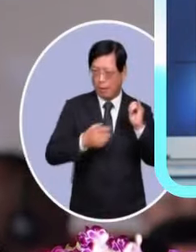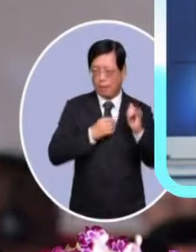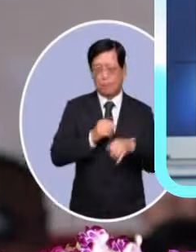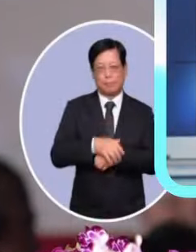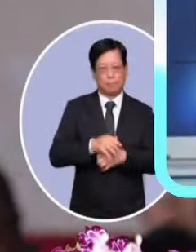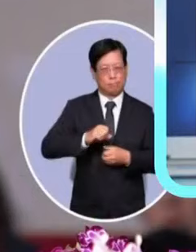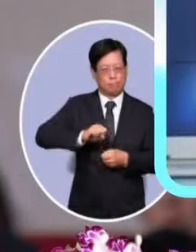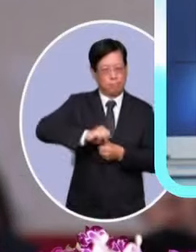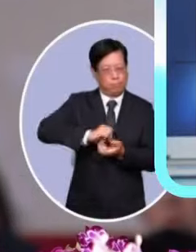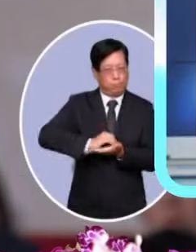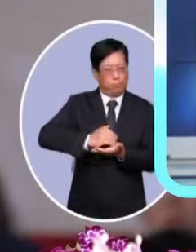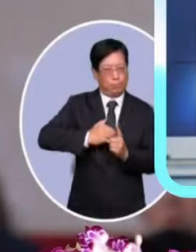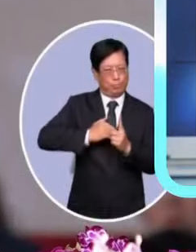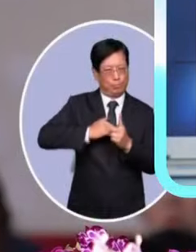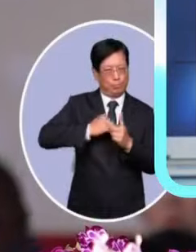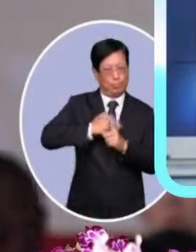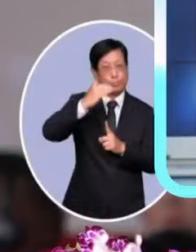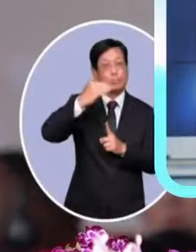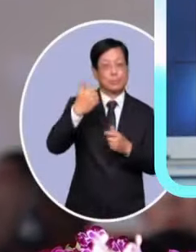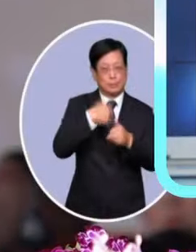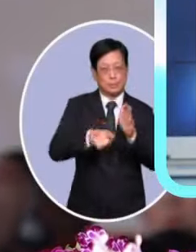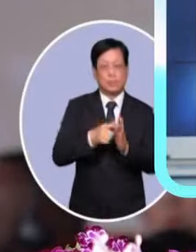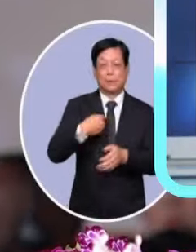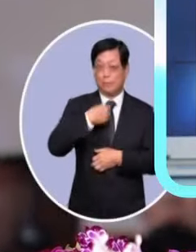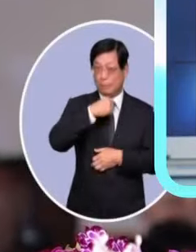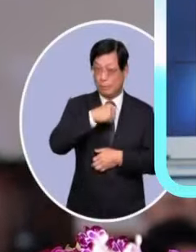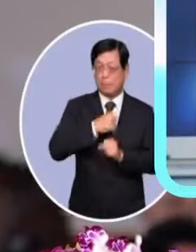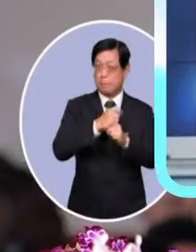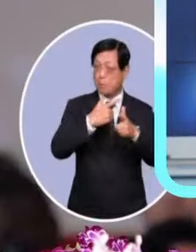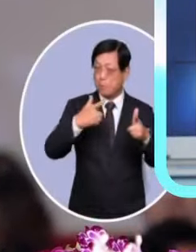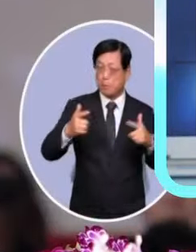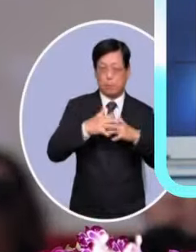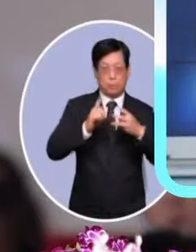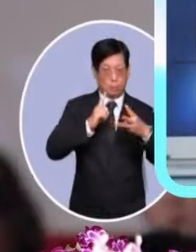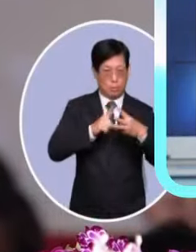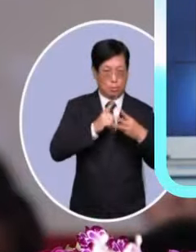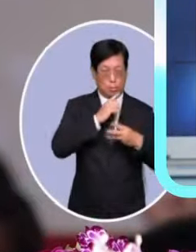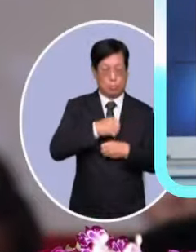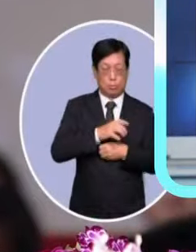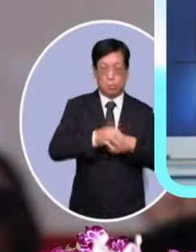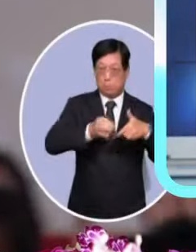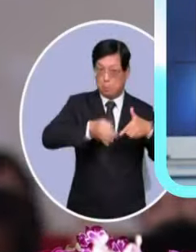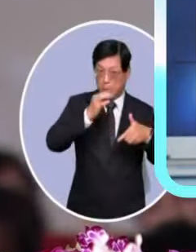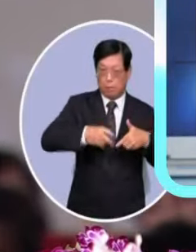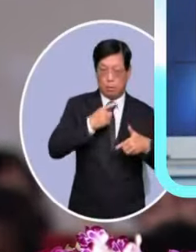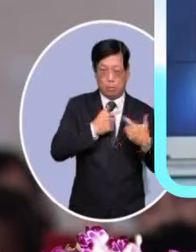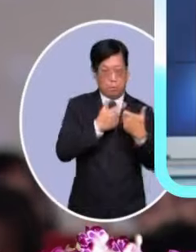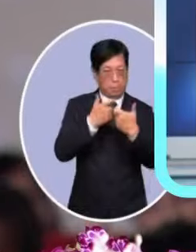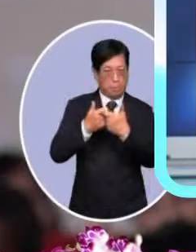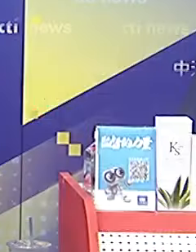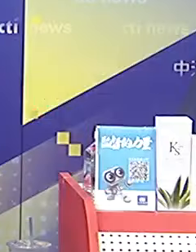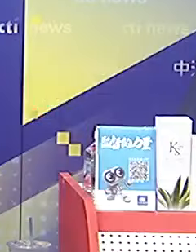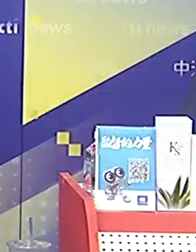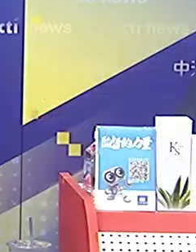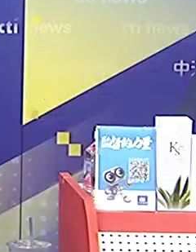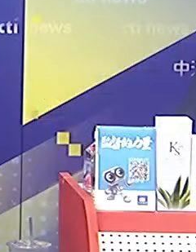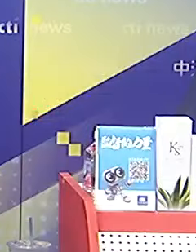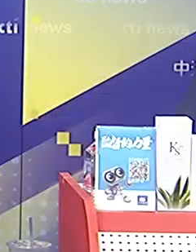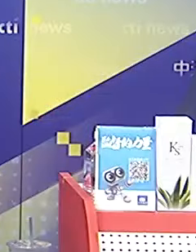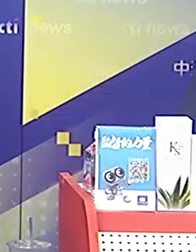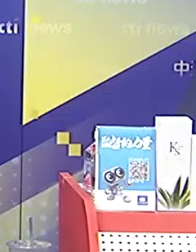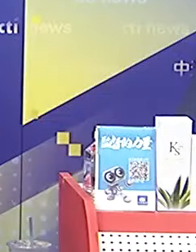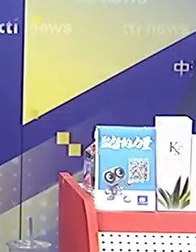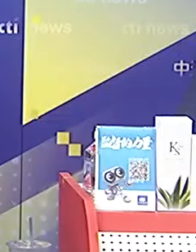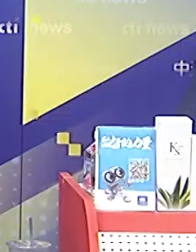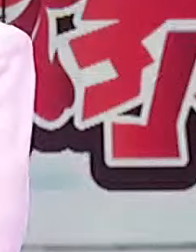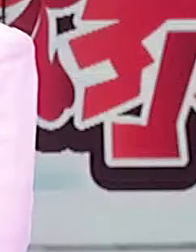文写了一个LINE给我啊，嗯，说今天证明某某某大幅靠向赖清德啊。 今天而已嘛。 不是啦，